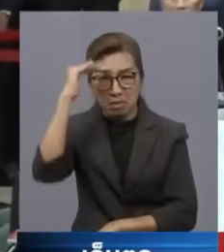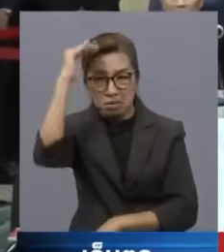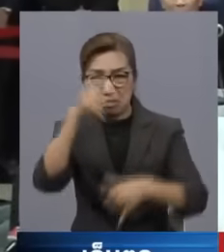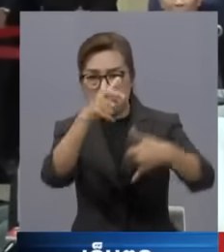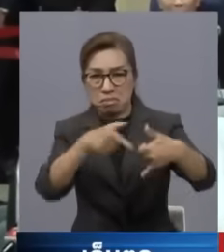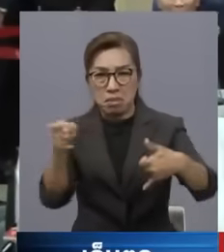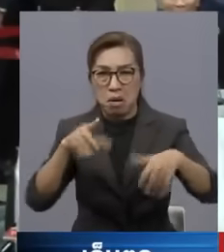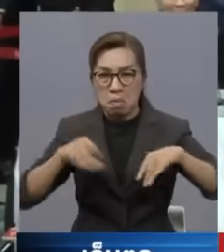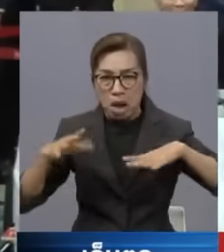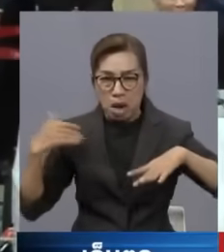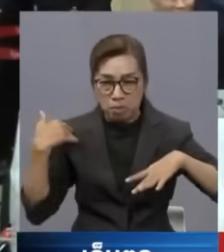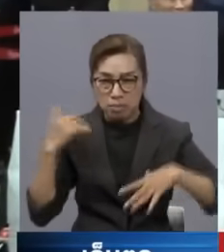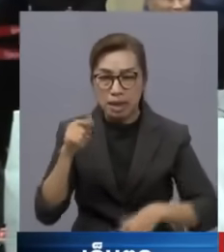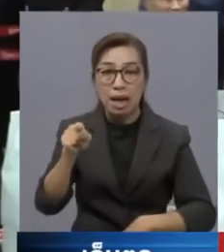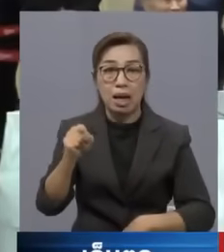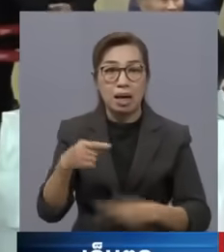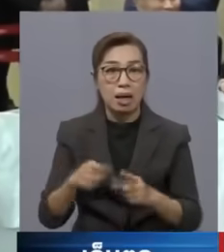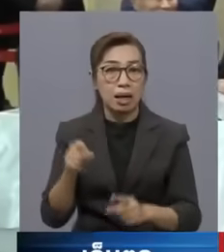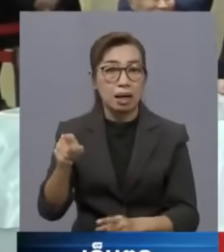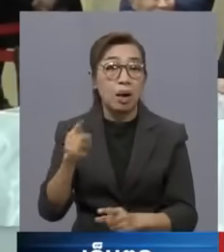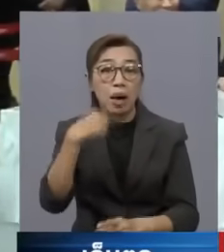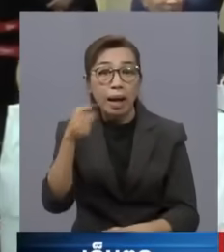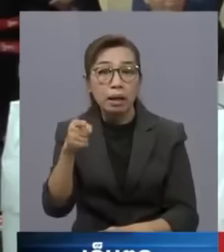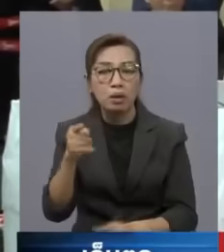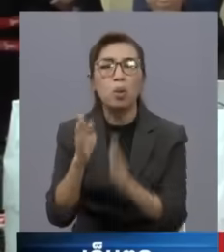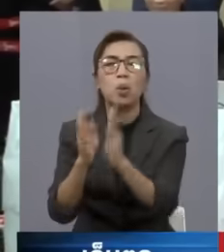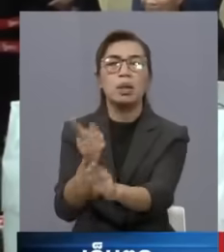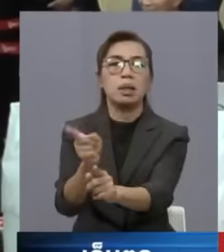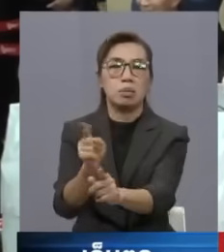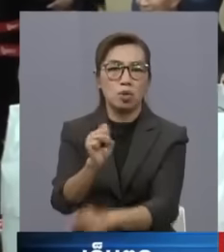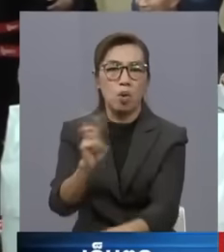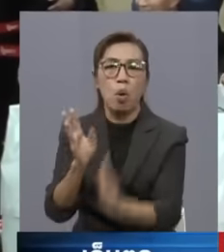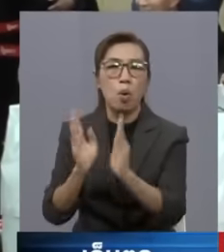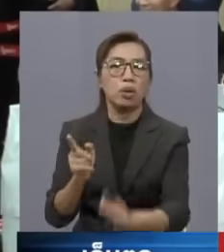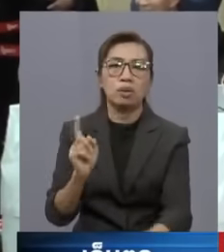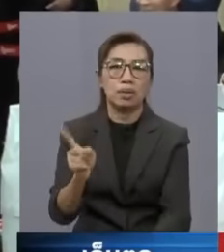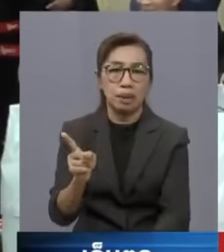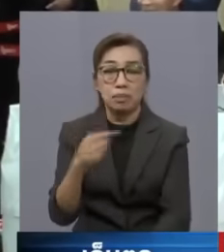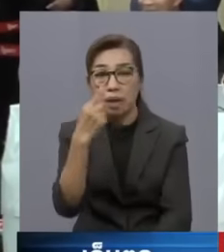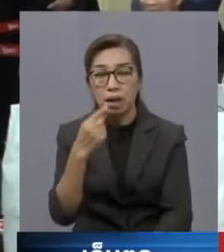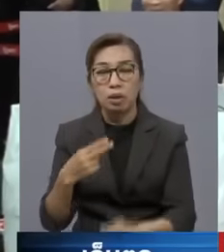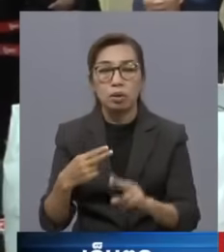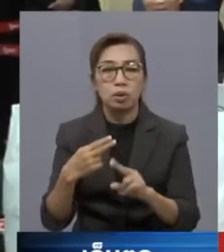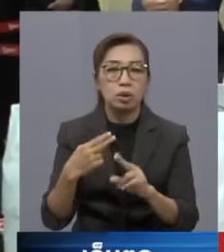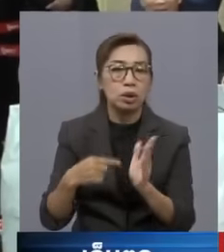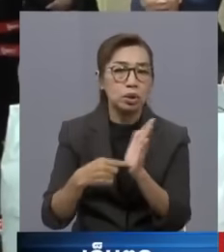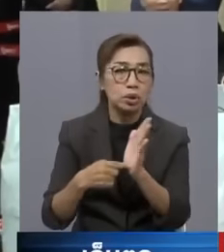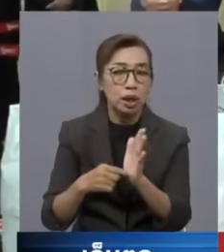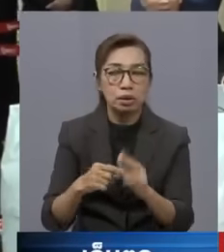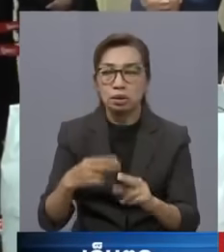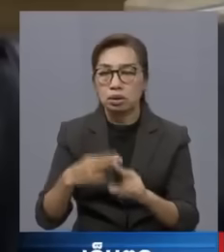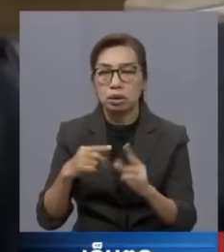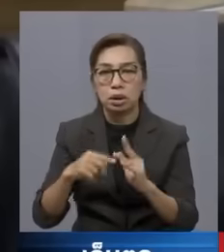ไม่เอาคุณเสกถามเหมือนกันนะแล้วเสียงแข็งๆที่ว่าก็เป็นเสียงเดิมๆนะจากส.วตัวตึงทั้งหลายอย่างเช่นคุณเสรีสุวรรณภานนท์